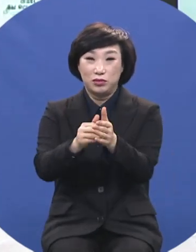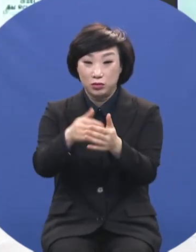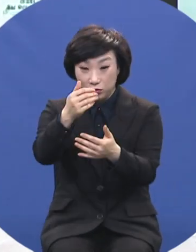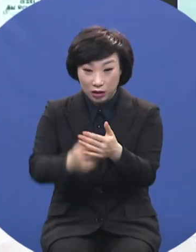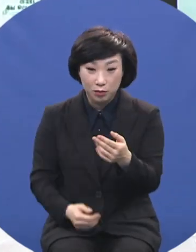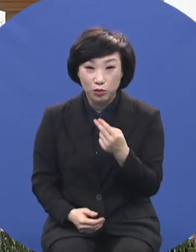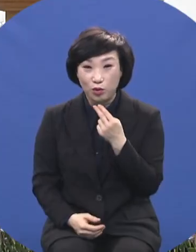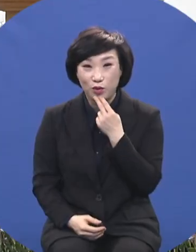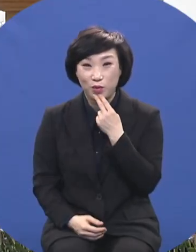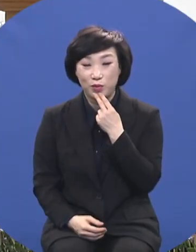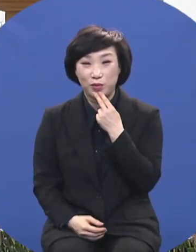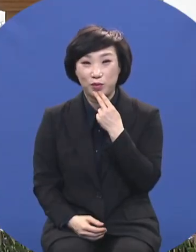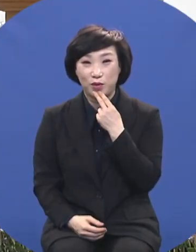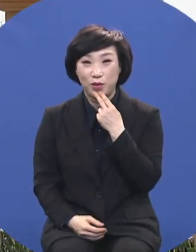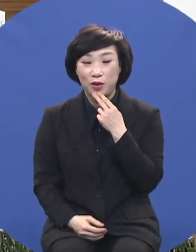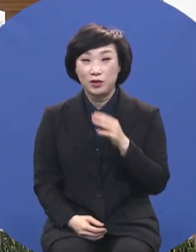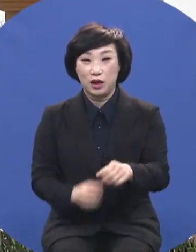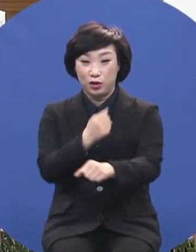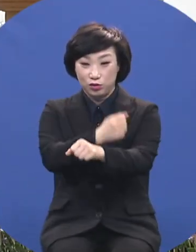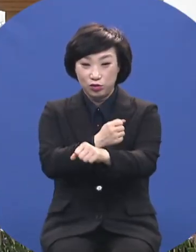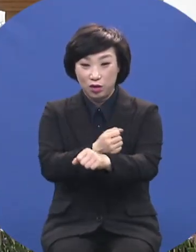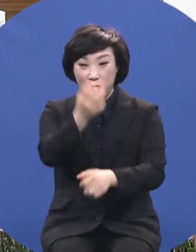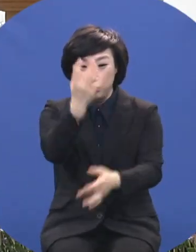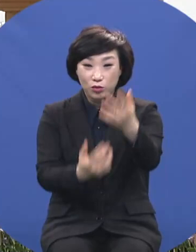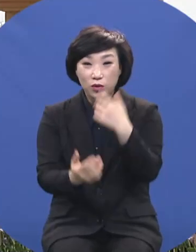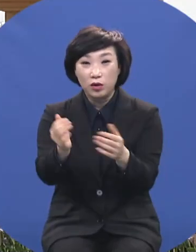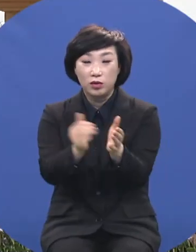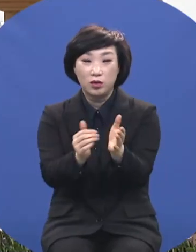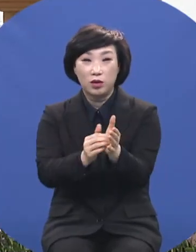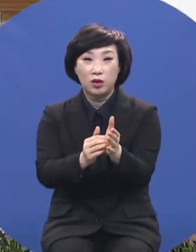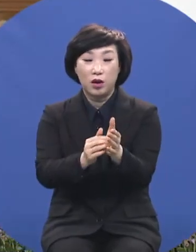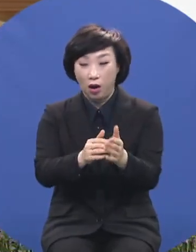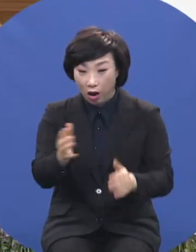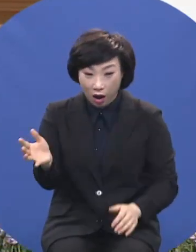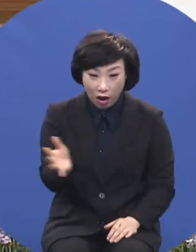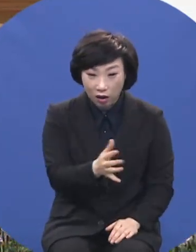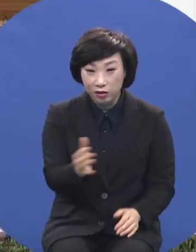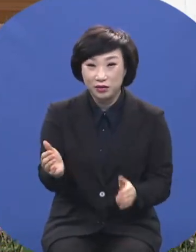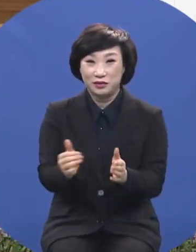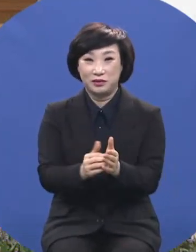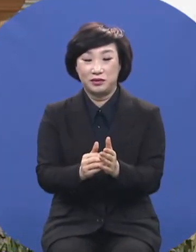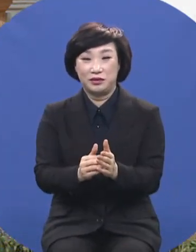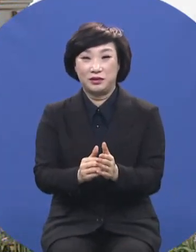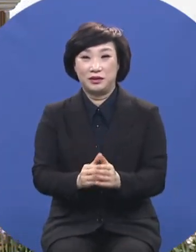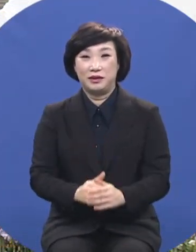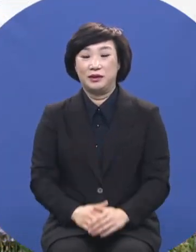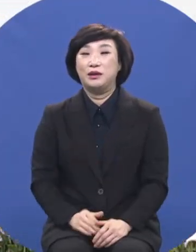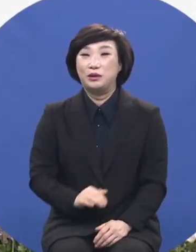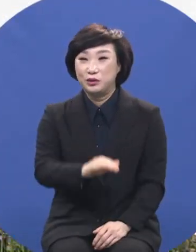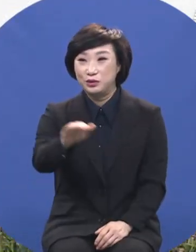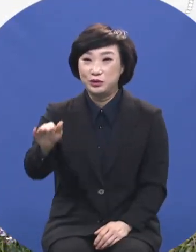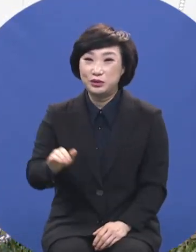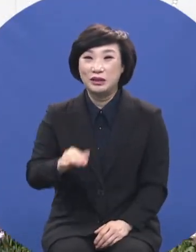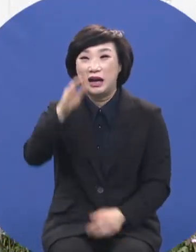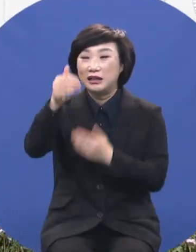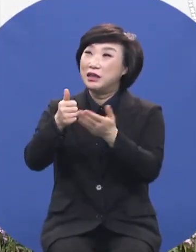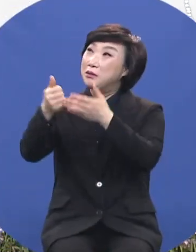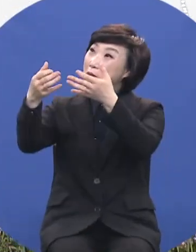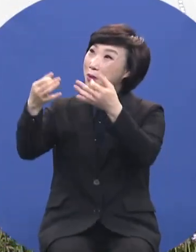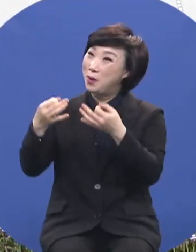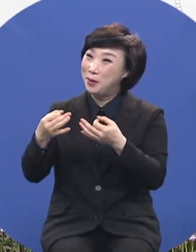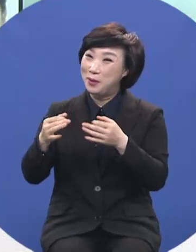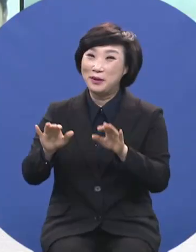없어. 국력이 불에 타버린 것 아무것도 없어. 그래서 우리는 하나님